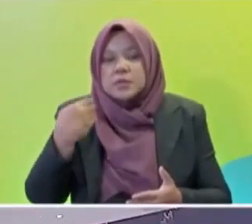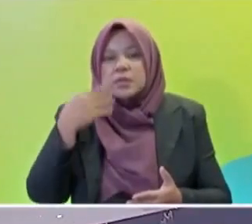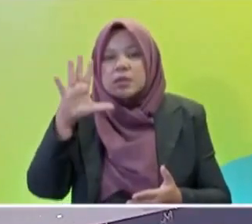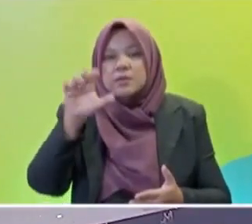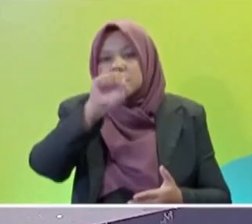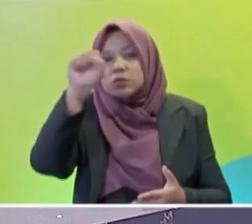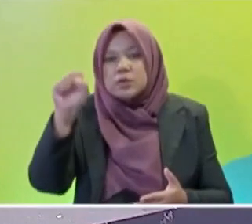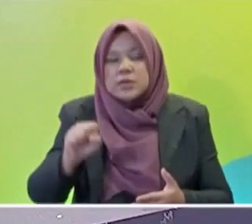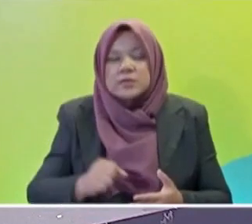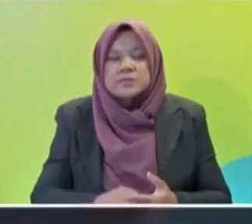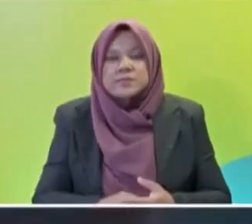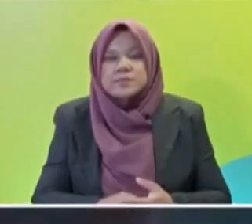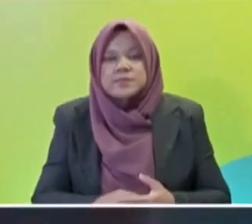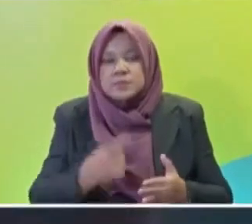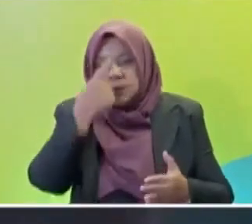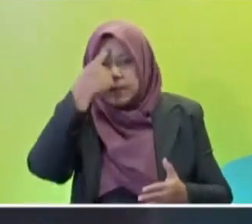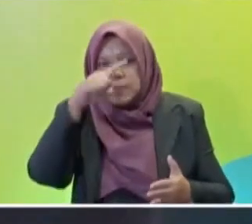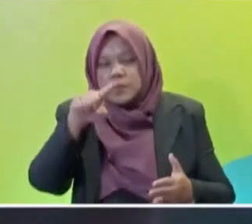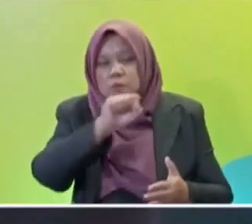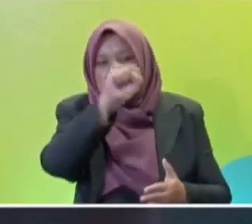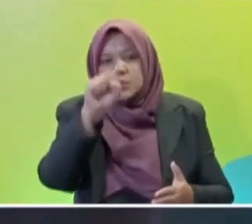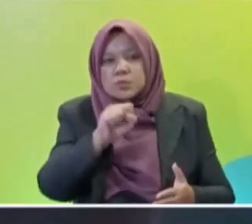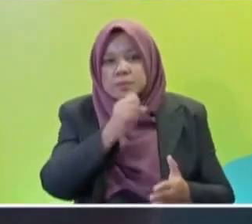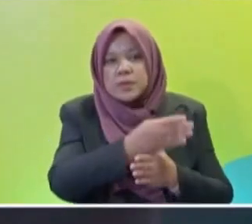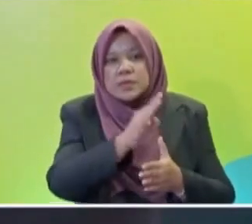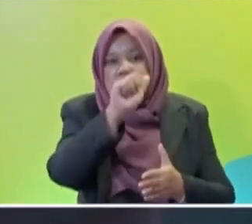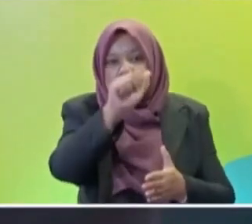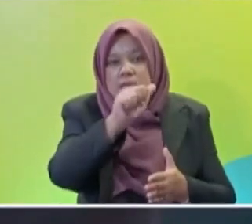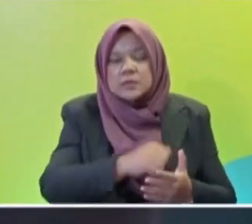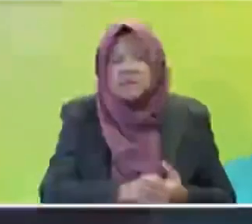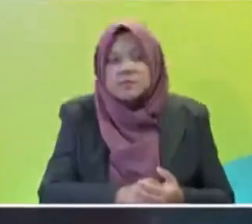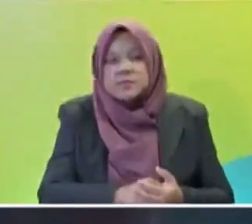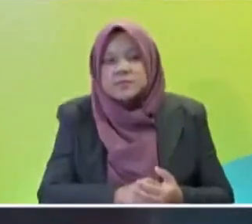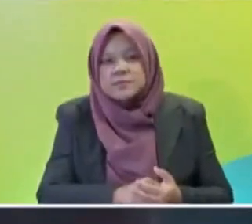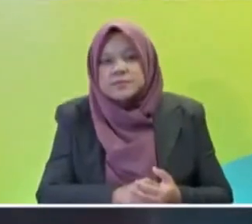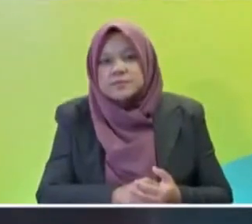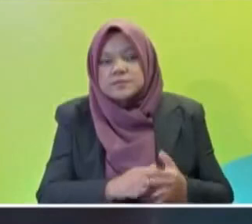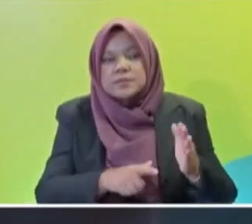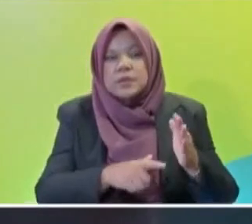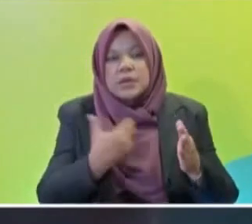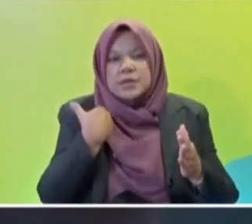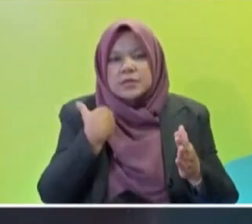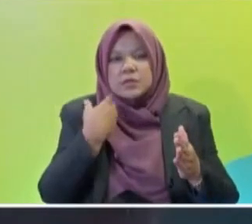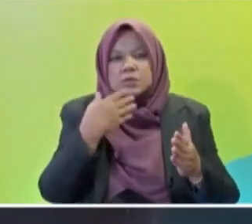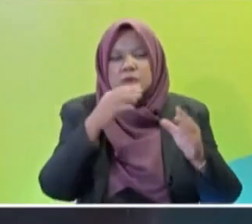jadi untuk bagian ih soalnya dia seperti yang tadi tunjuk yang ada lebih soal